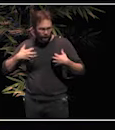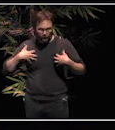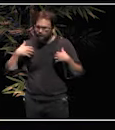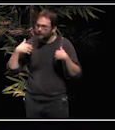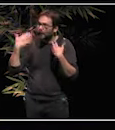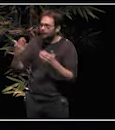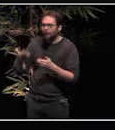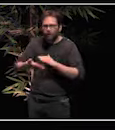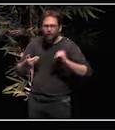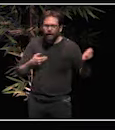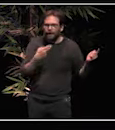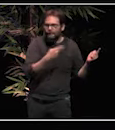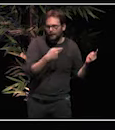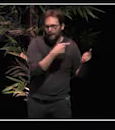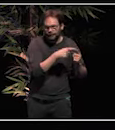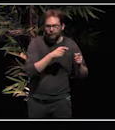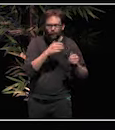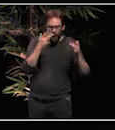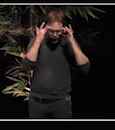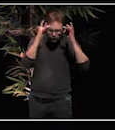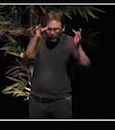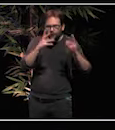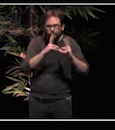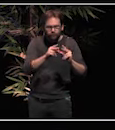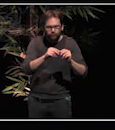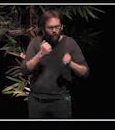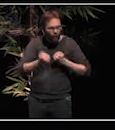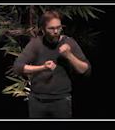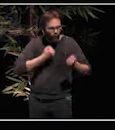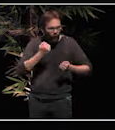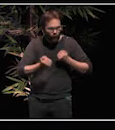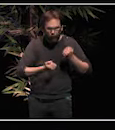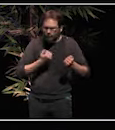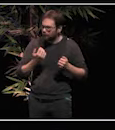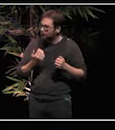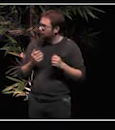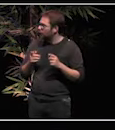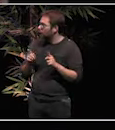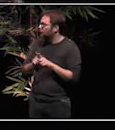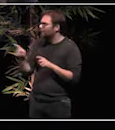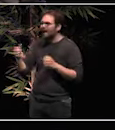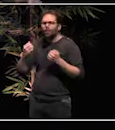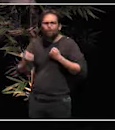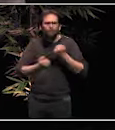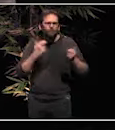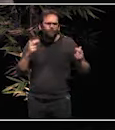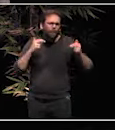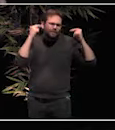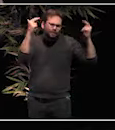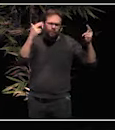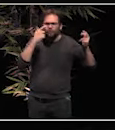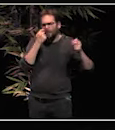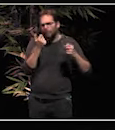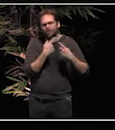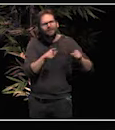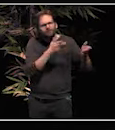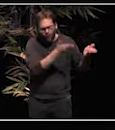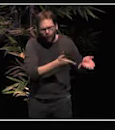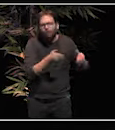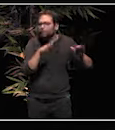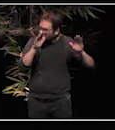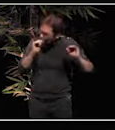à Nathalie qui nous parlera de son expérience de coureuse, même si elle, c'est une coureuse de haut niveau. Donc, c'est peut-être un peu différent, mais il n'empêche.